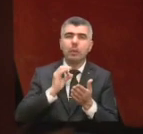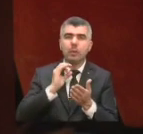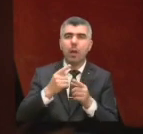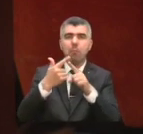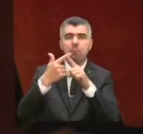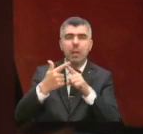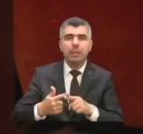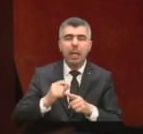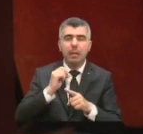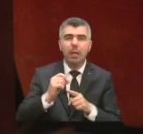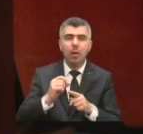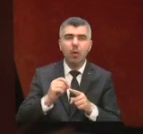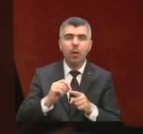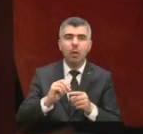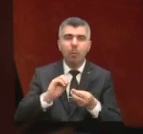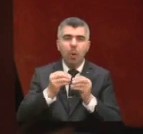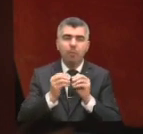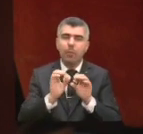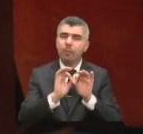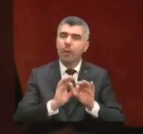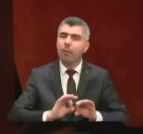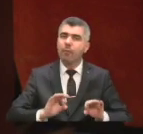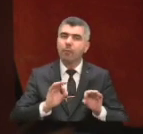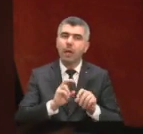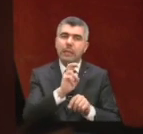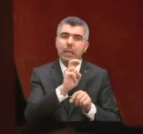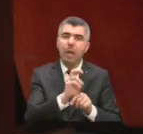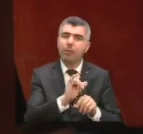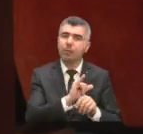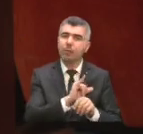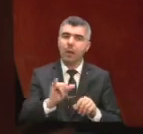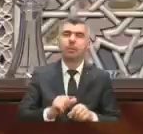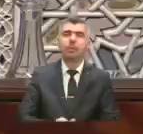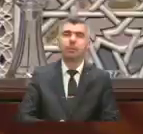بما يخفف عبء لجوئها الى الاقتراض البنكي. شكرا سيد الوزير.